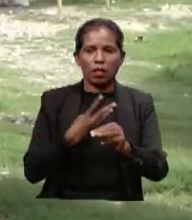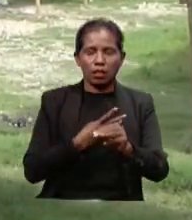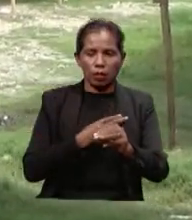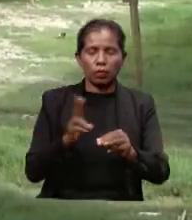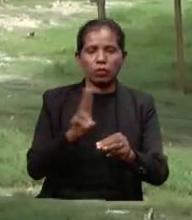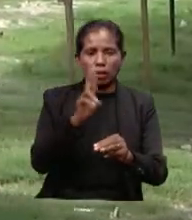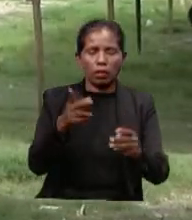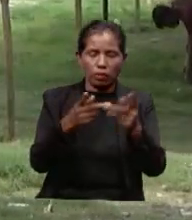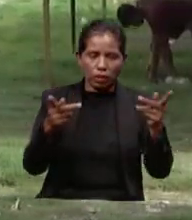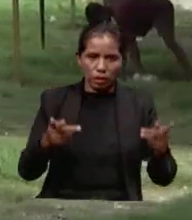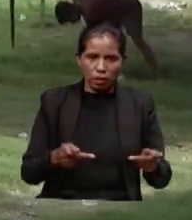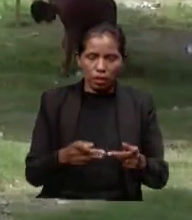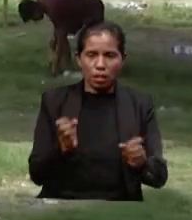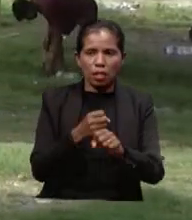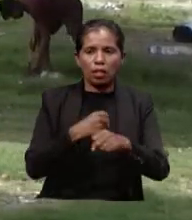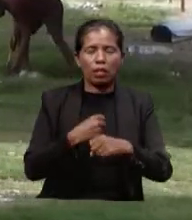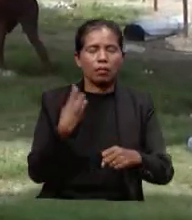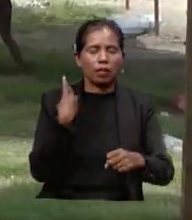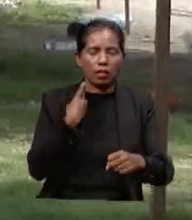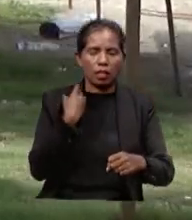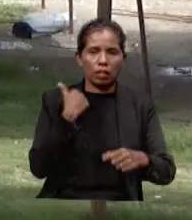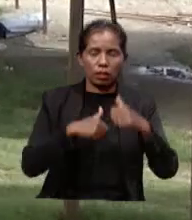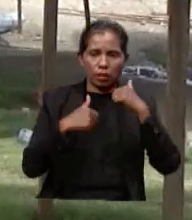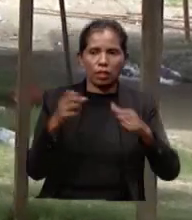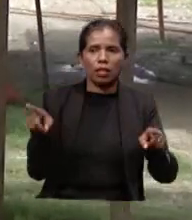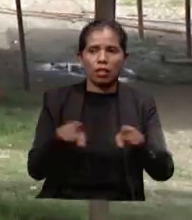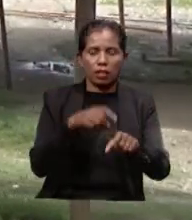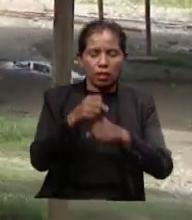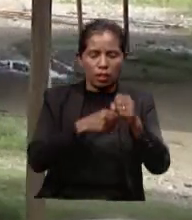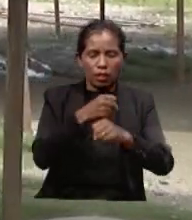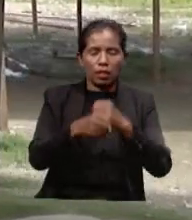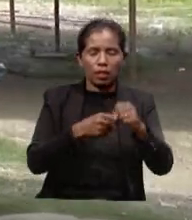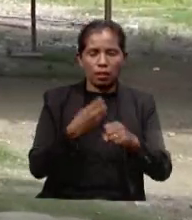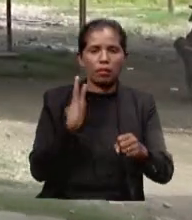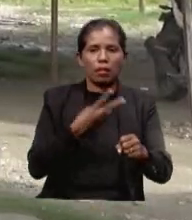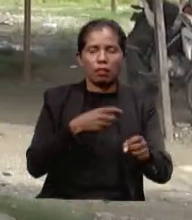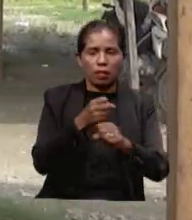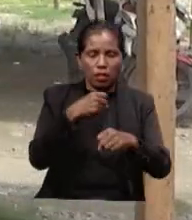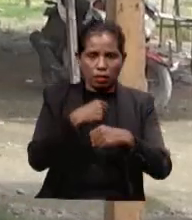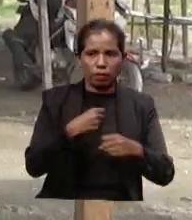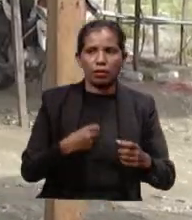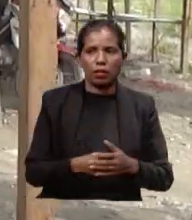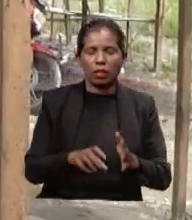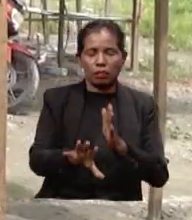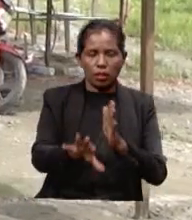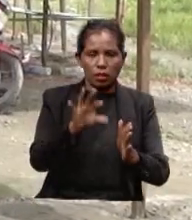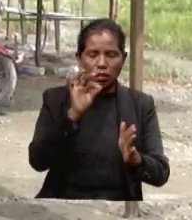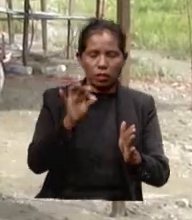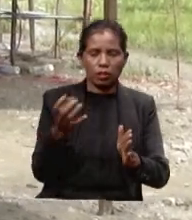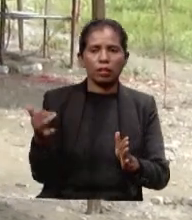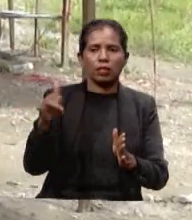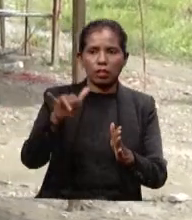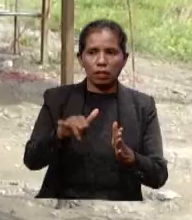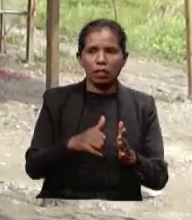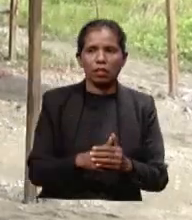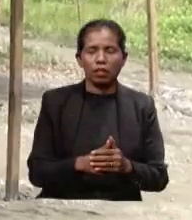dene ho di halau ami aktividade ane sentimen tinang nebe makami halo ami ketang autor jasa ang usi sira